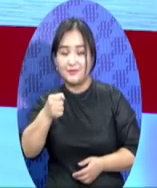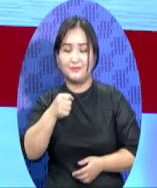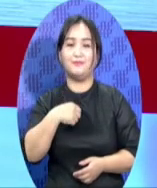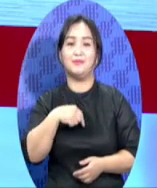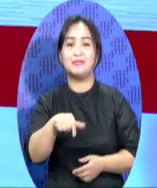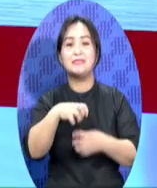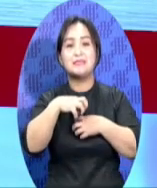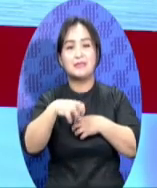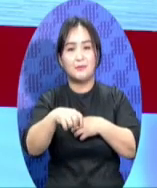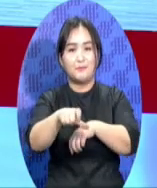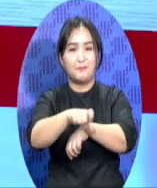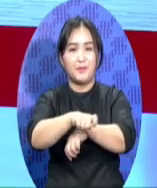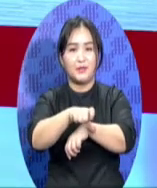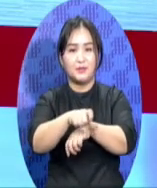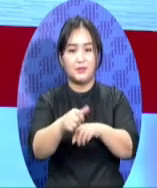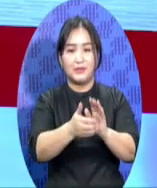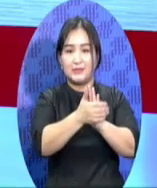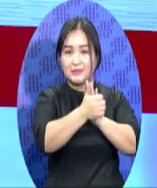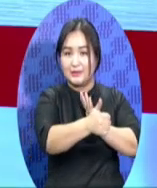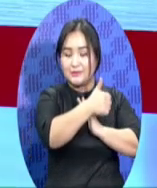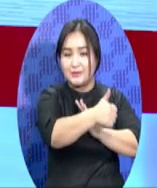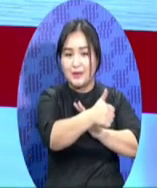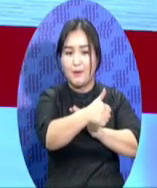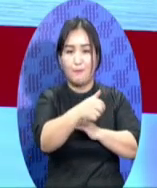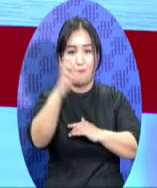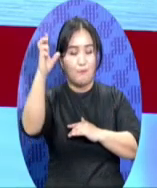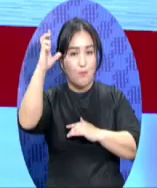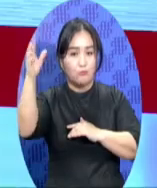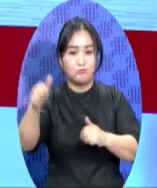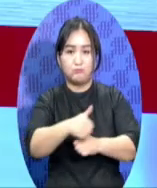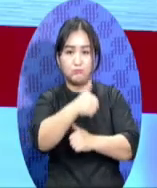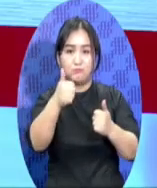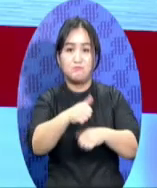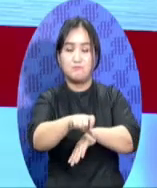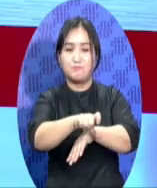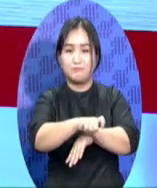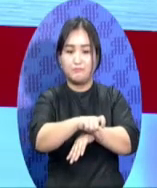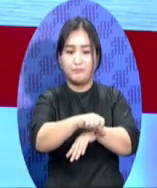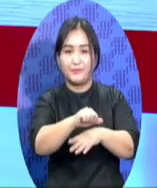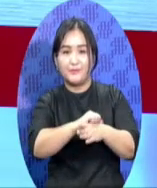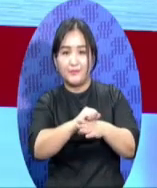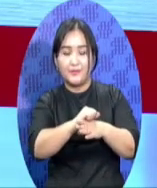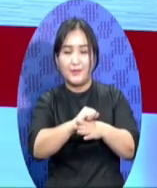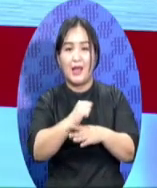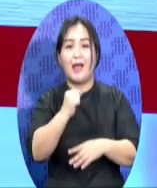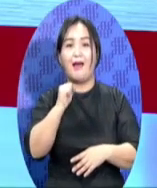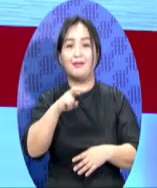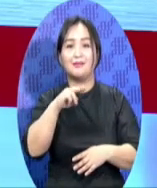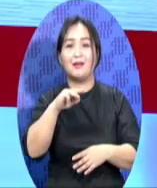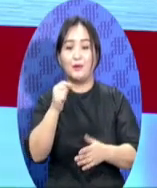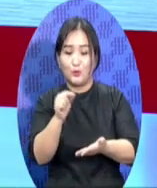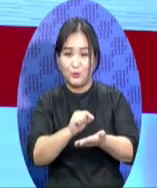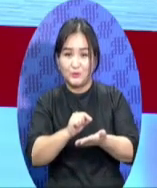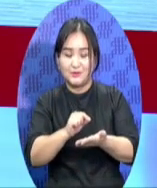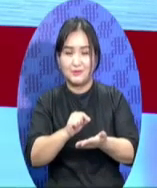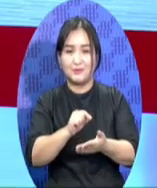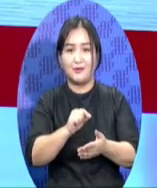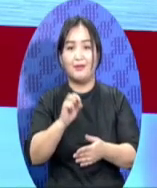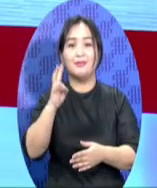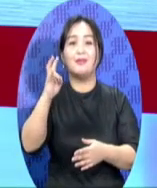Сэтгүүлцвийн салбарыг мэрэгжлийн ур чадвартай боловсон хүчнээр хангах зорилгоор Алтан үзэг наадмыг 10 дахь жилдээ зохион байгууллаа. Сэтгүүл зүгээр суралцагч